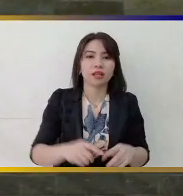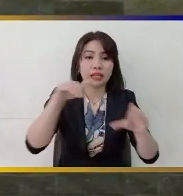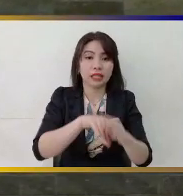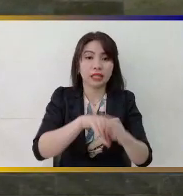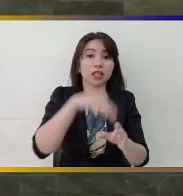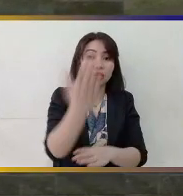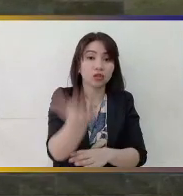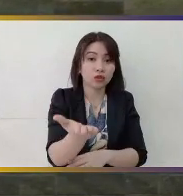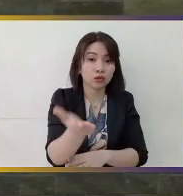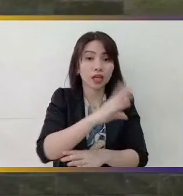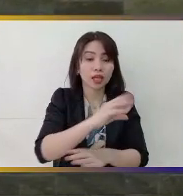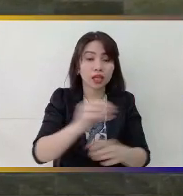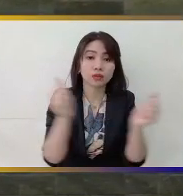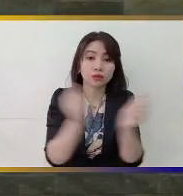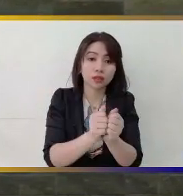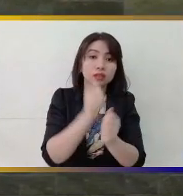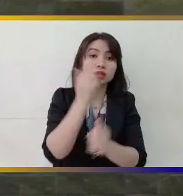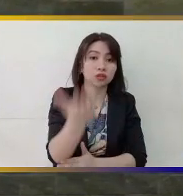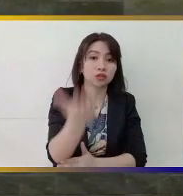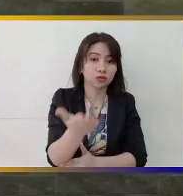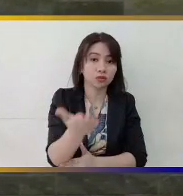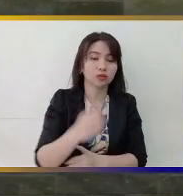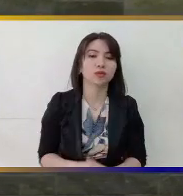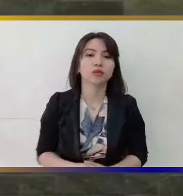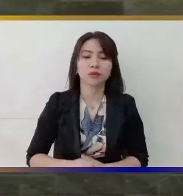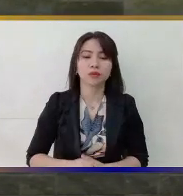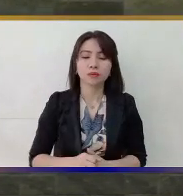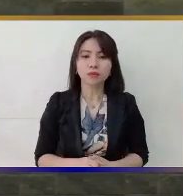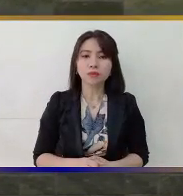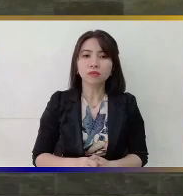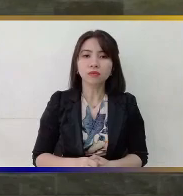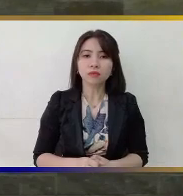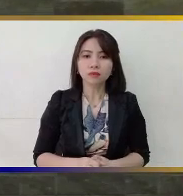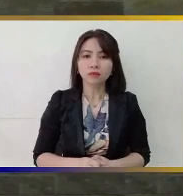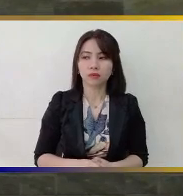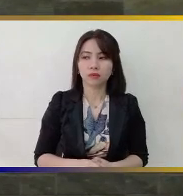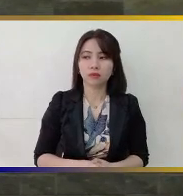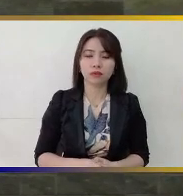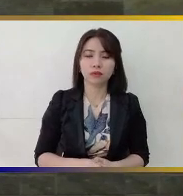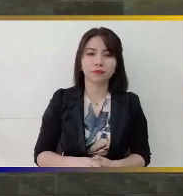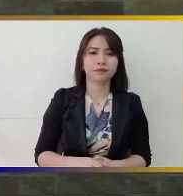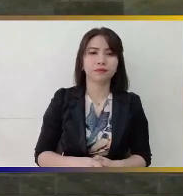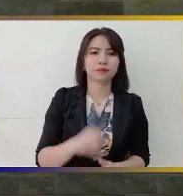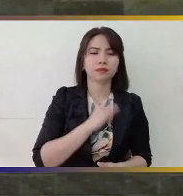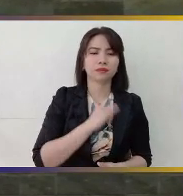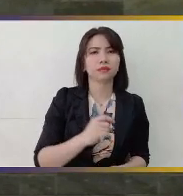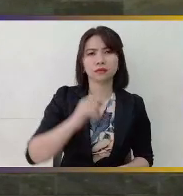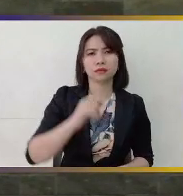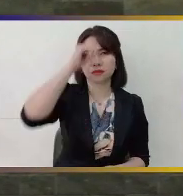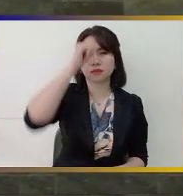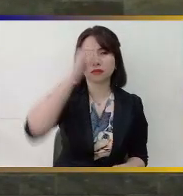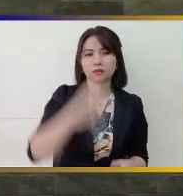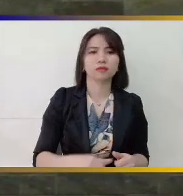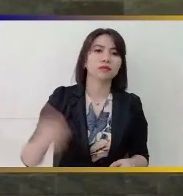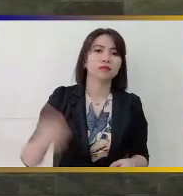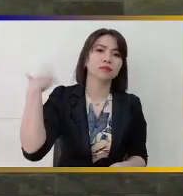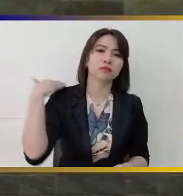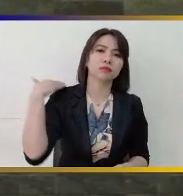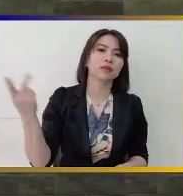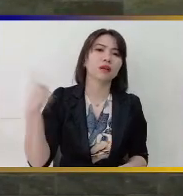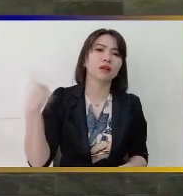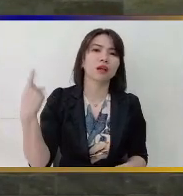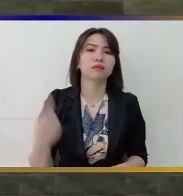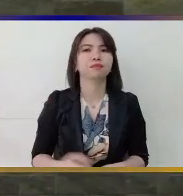Isa sa, naalala ko nung araw, mga kapatid, May nakipagtalo sa aking oneness. Sabi niya, sinabi ng Panginoon,